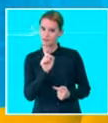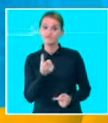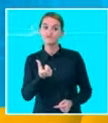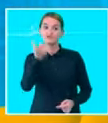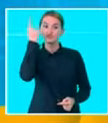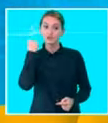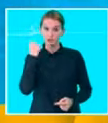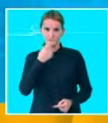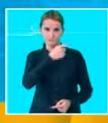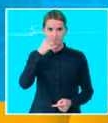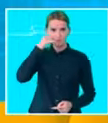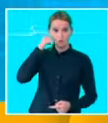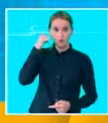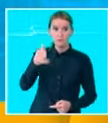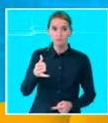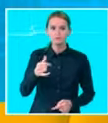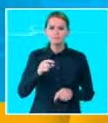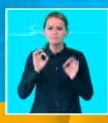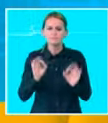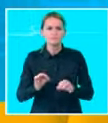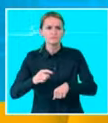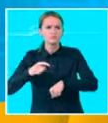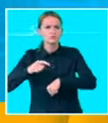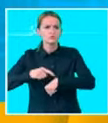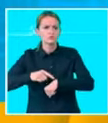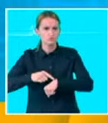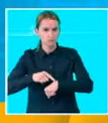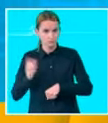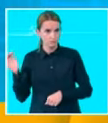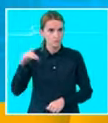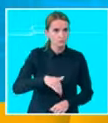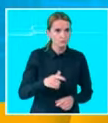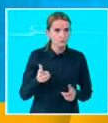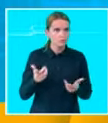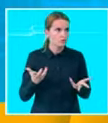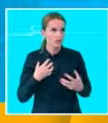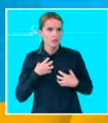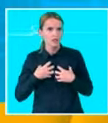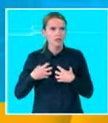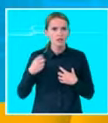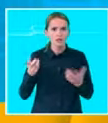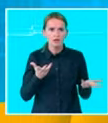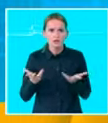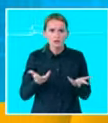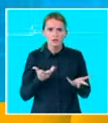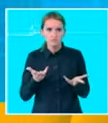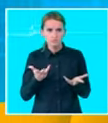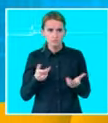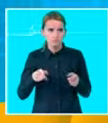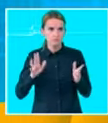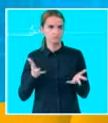уточним финално часа на срещата, вие бяхте във вихъра на тревожни събития, станали сте свидетел